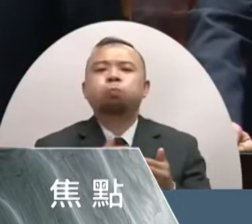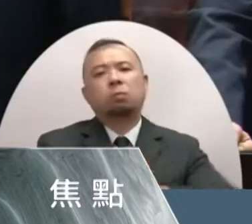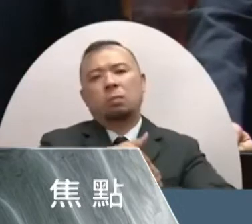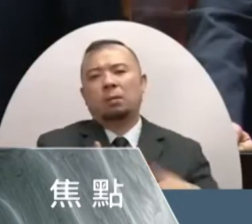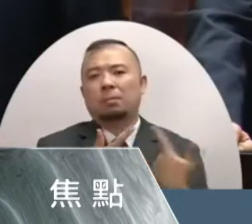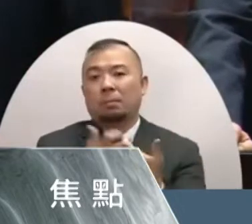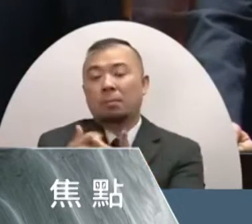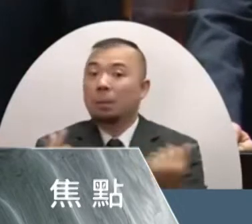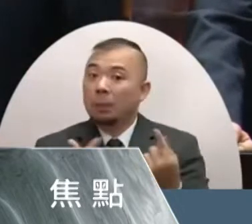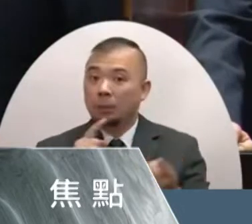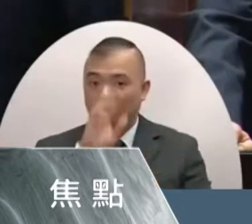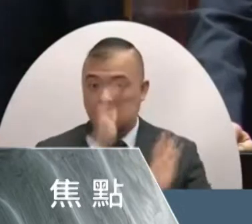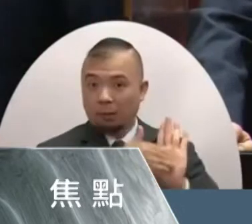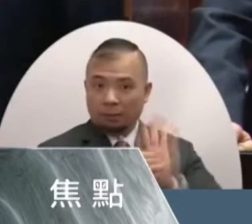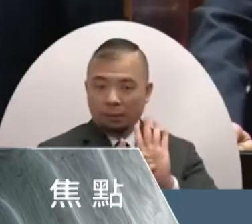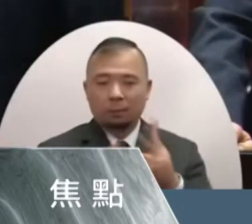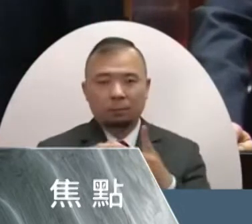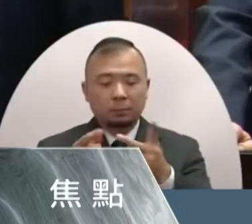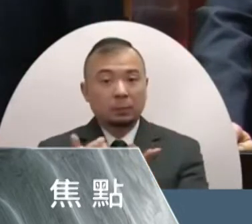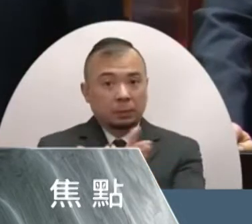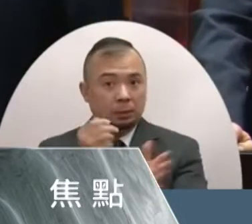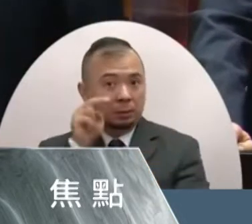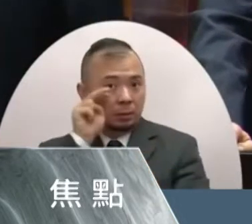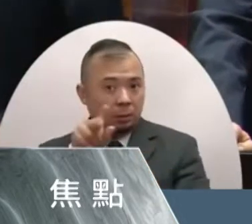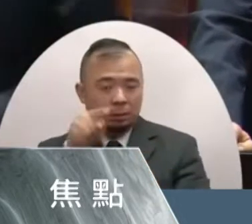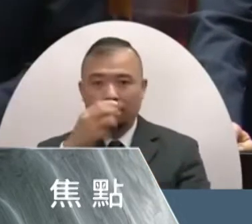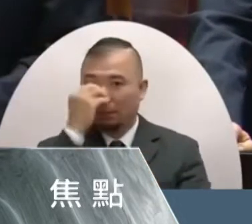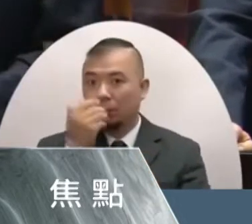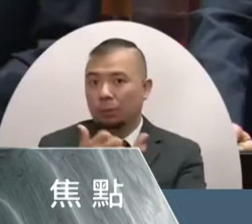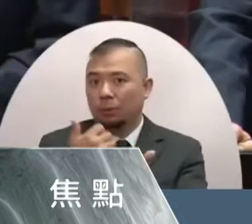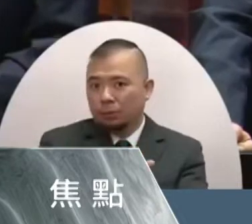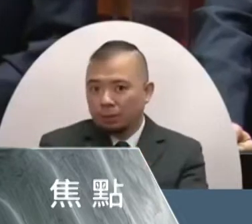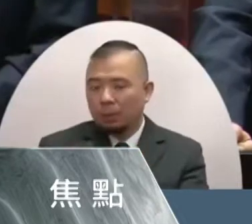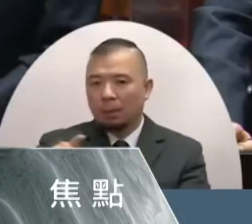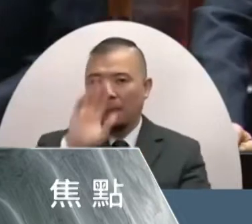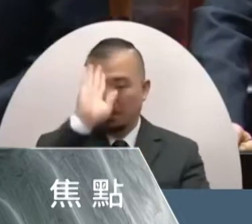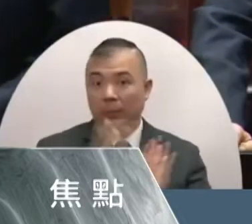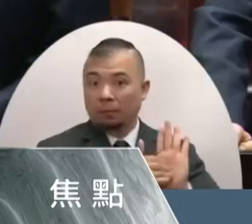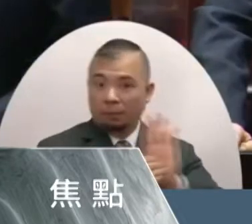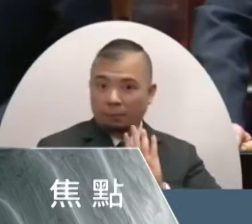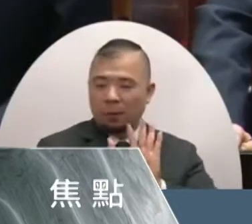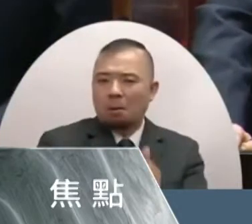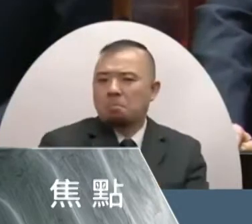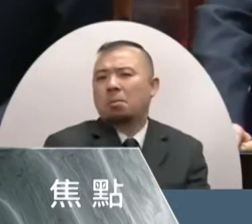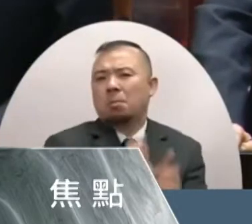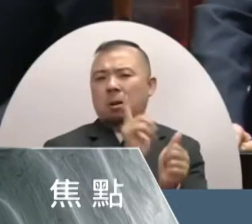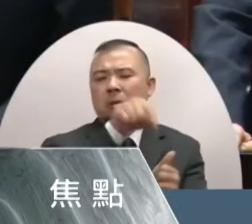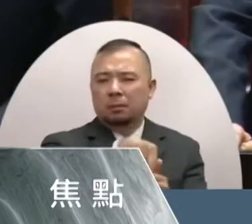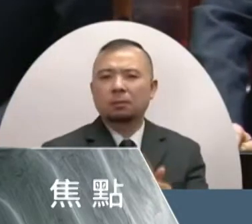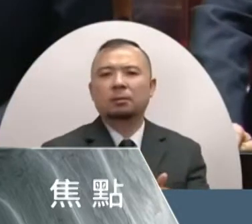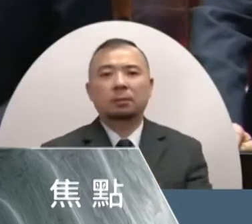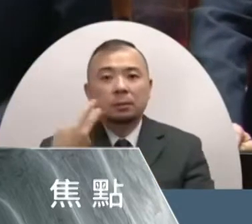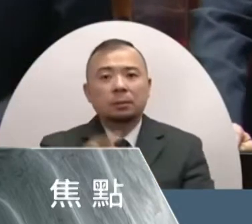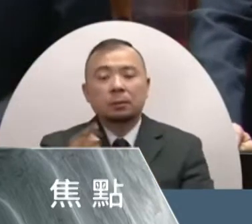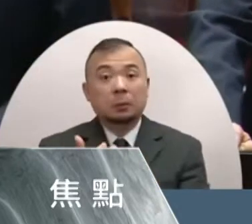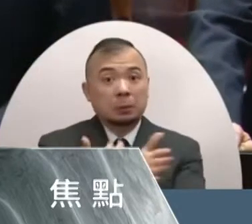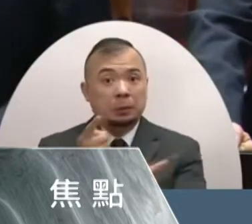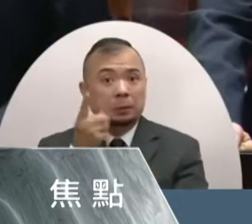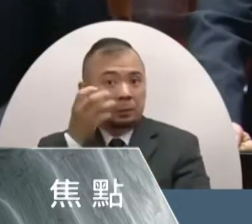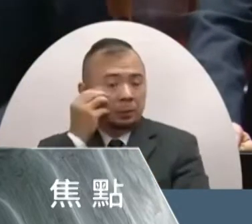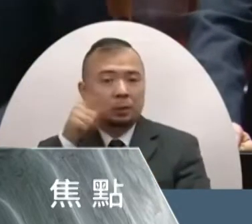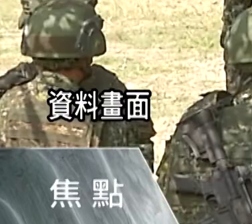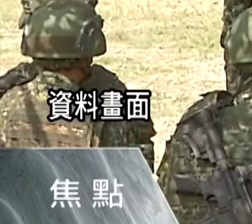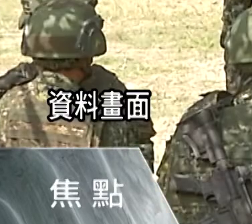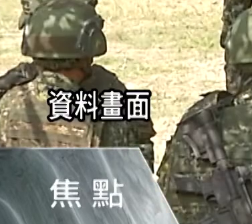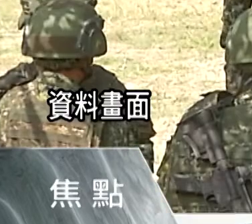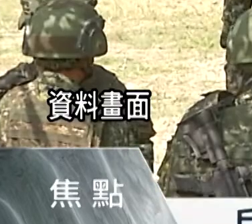的特别预算，比如前瞻的特别预算，我们看到防疫的效果，看到前瞻预算现在到各地方深受